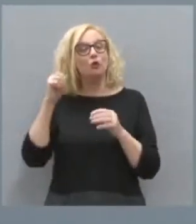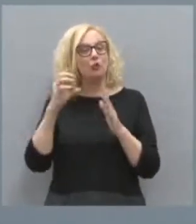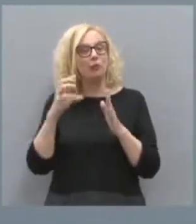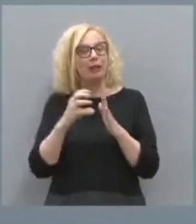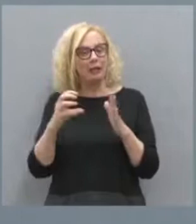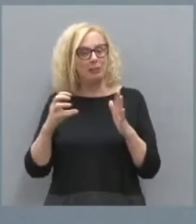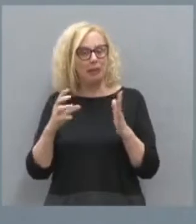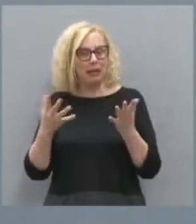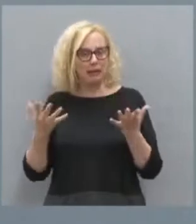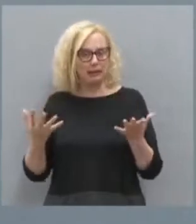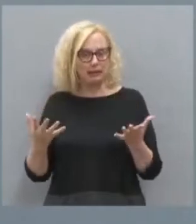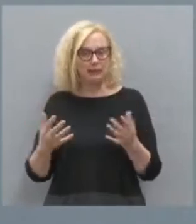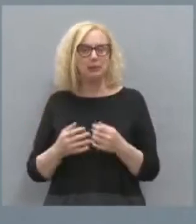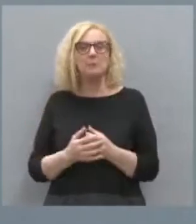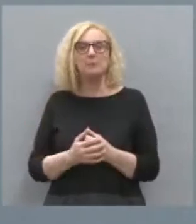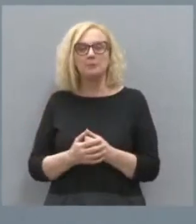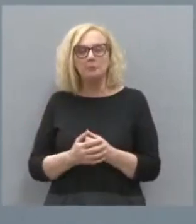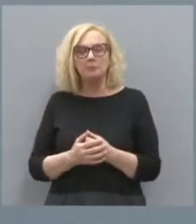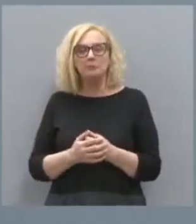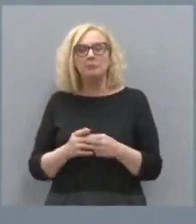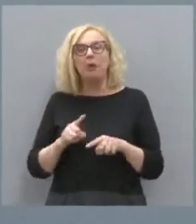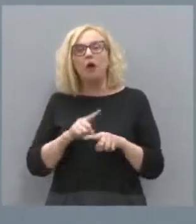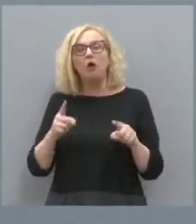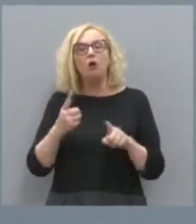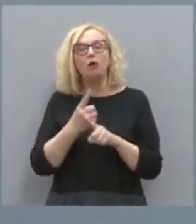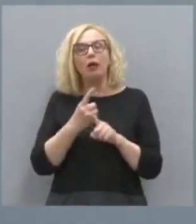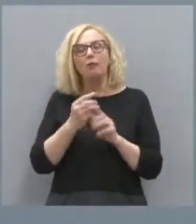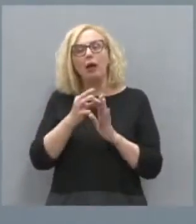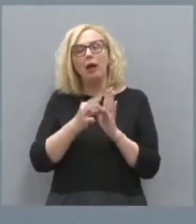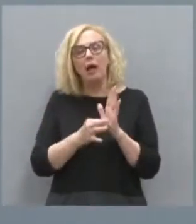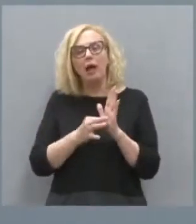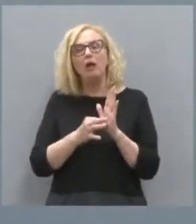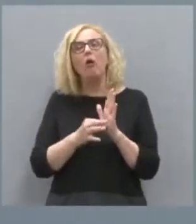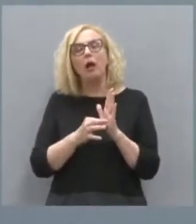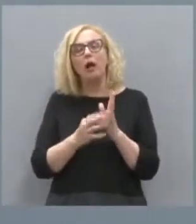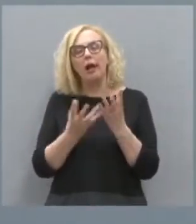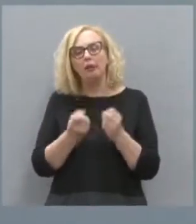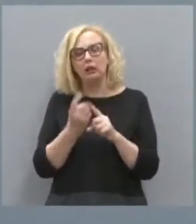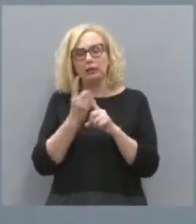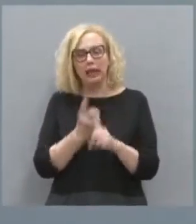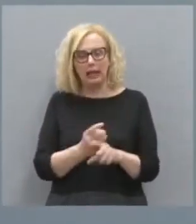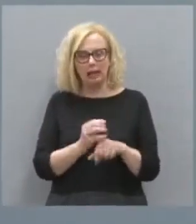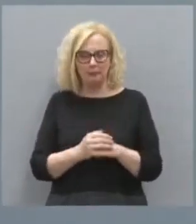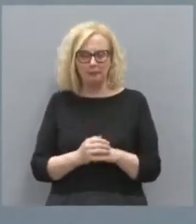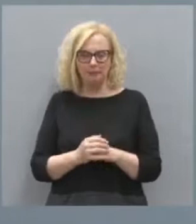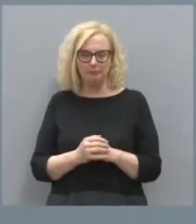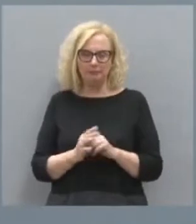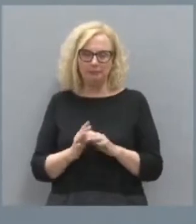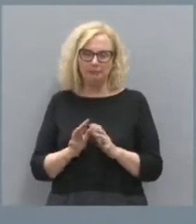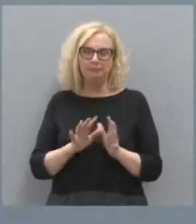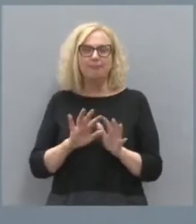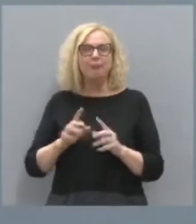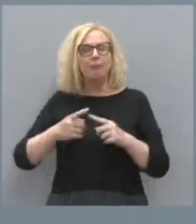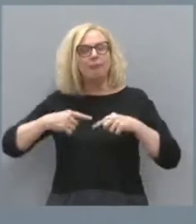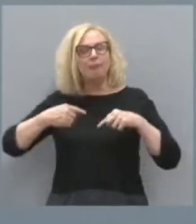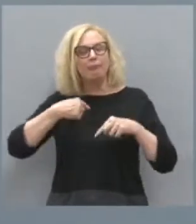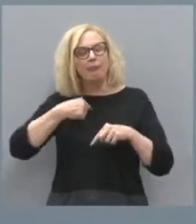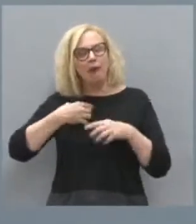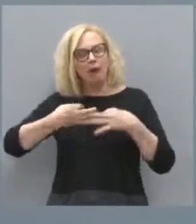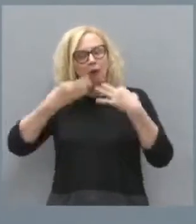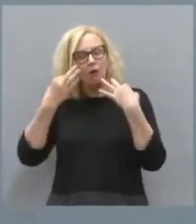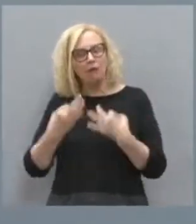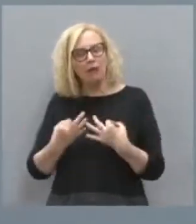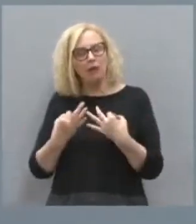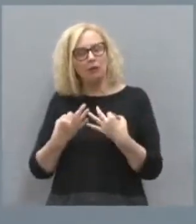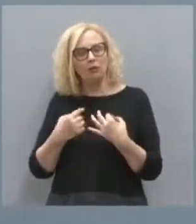sottoporsi a quelle che saranno le regole più stringenti però io sono convinto che dobbiamo veramente lavorare deve lavorare